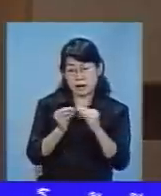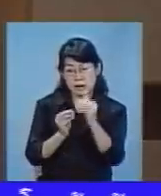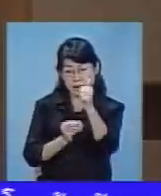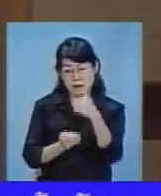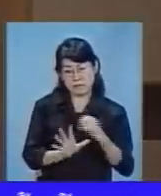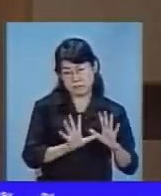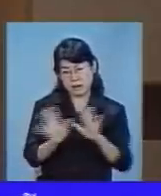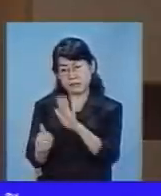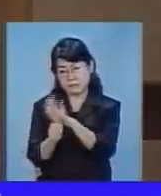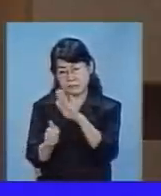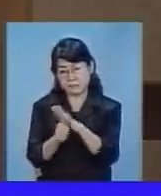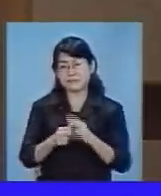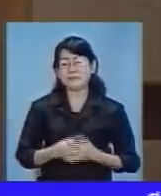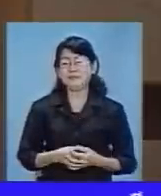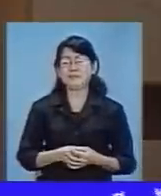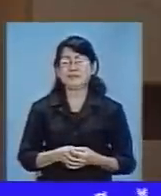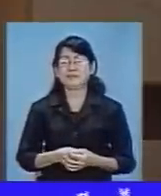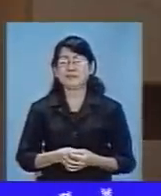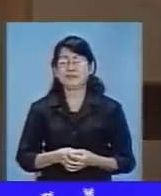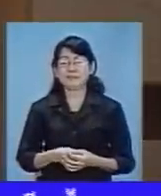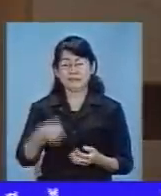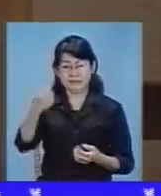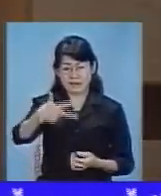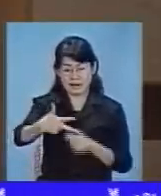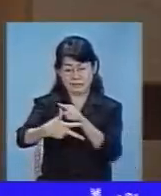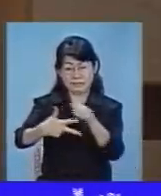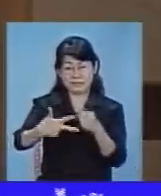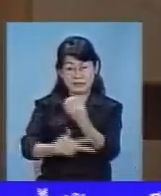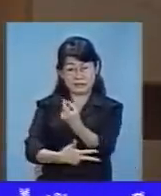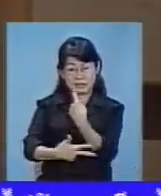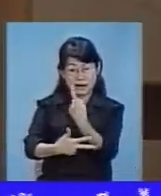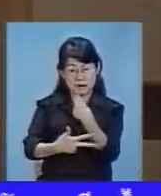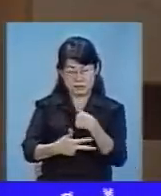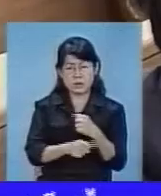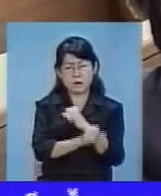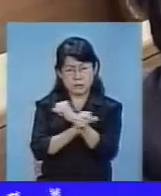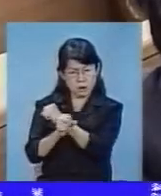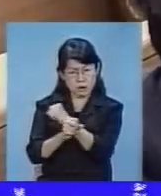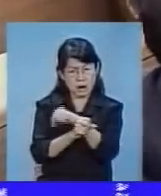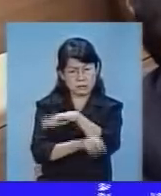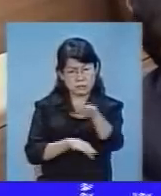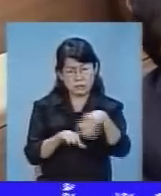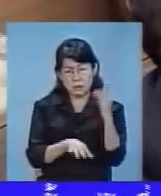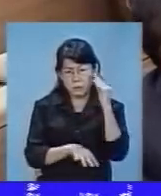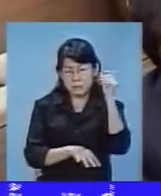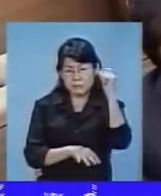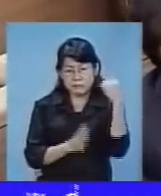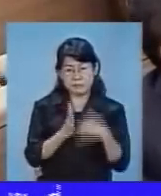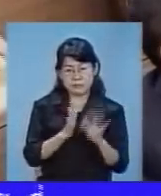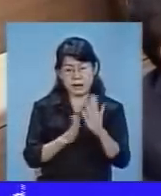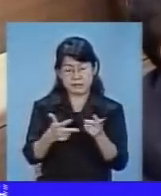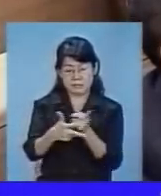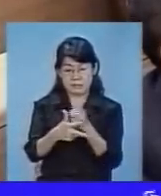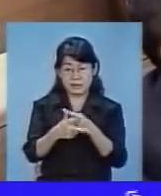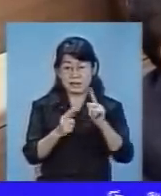ลนะครับอันนี้ประเด็นที่1ทีนี้ใน3ประเด็นที่ท่านถามเนี่ยครับเพื่อป้องกันความเข้าใจผิดครับประเด็นแรกเนี่ยท่